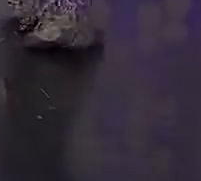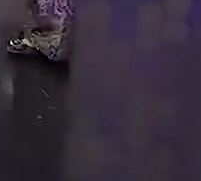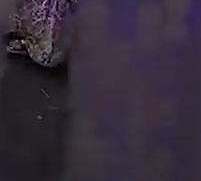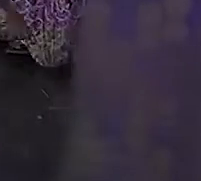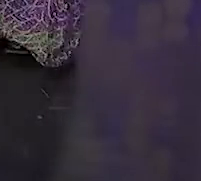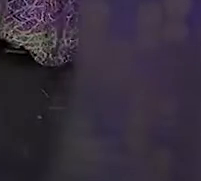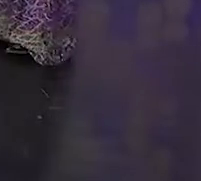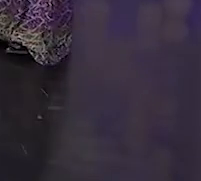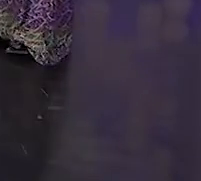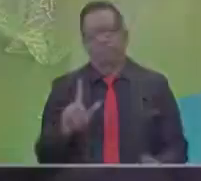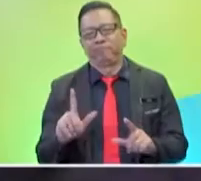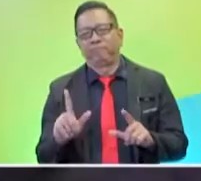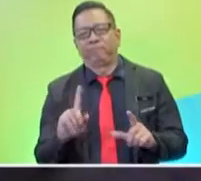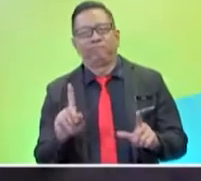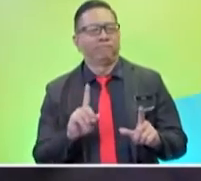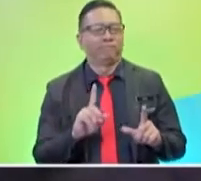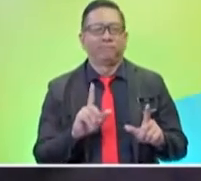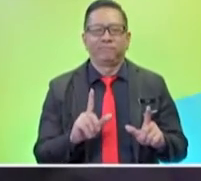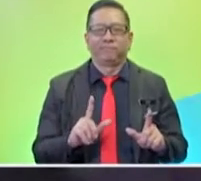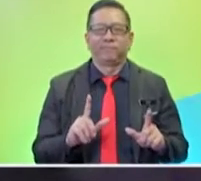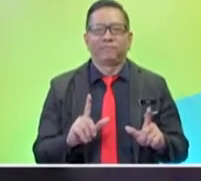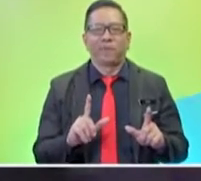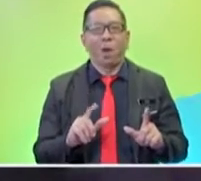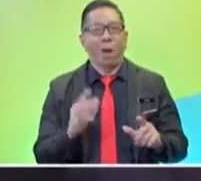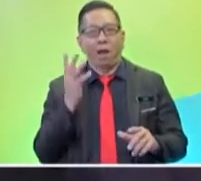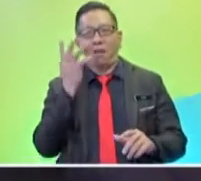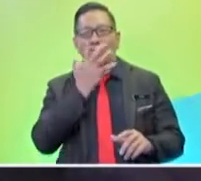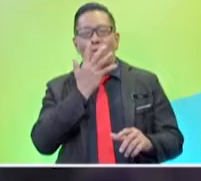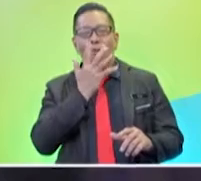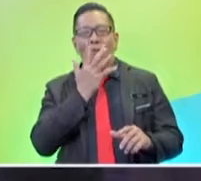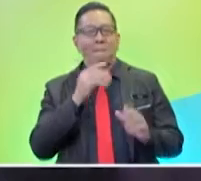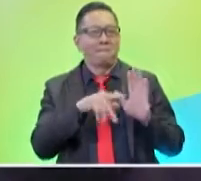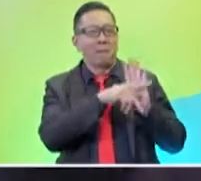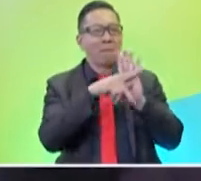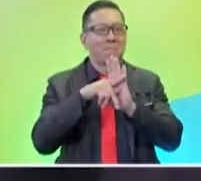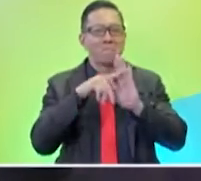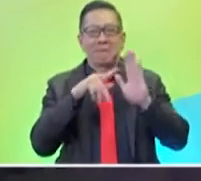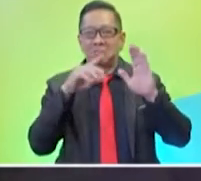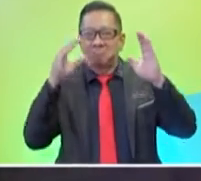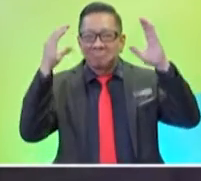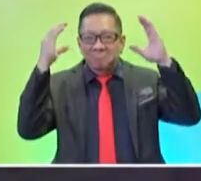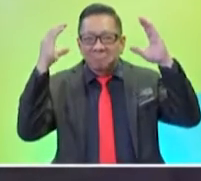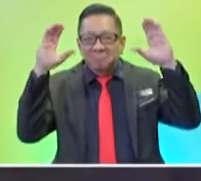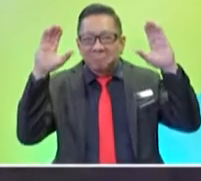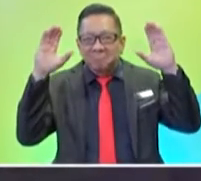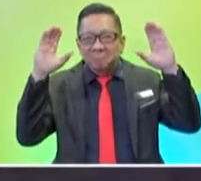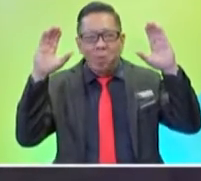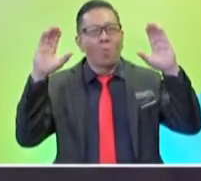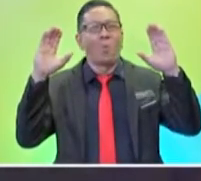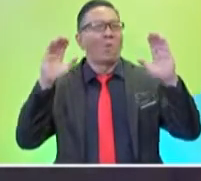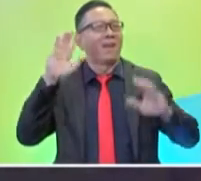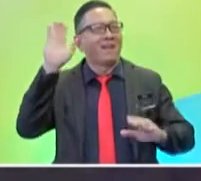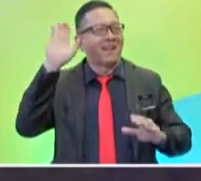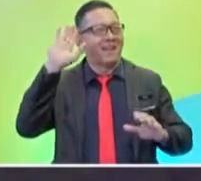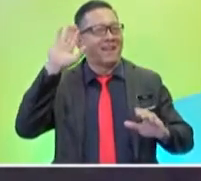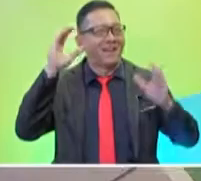Cikgu nak letak dekat sini. La la la la la. Wah, Fahmi rasa ni. Mira dah datang. Hai cikgu.